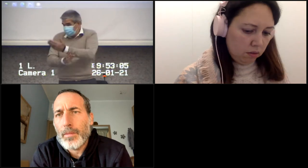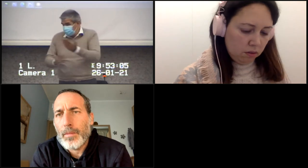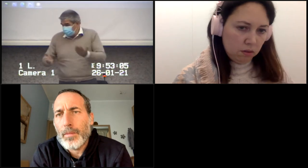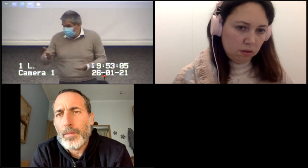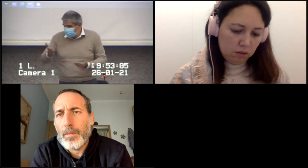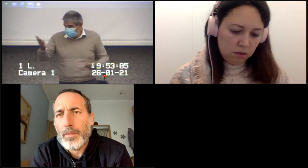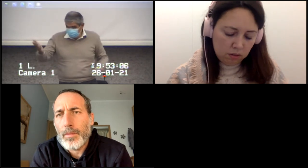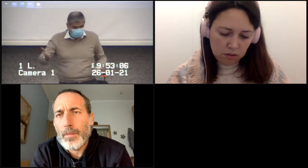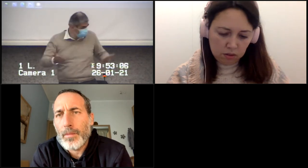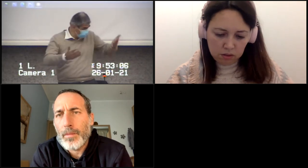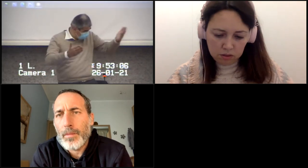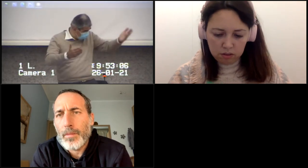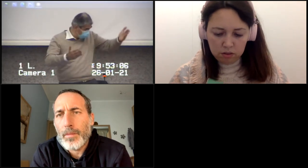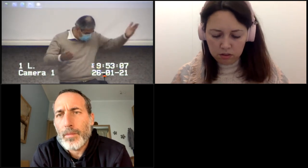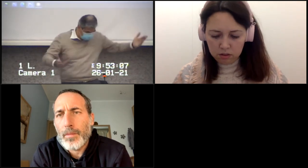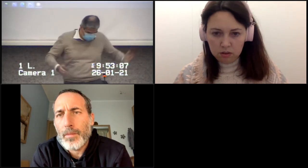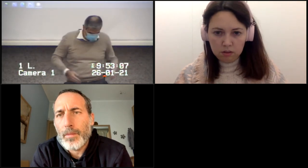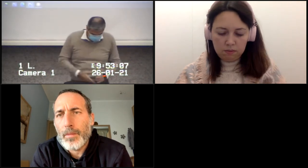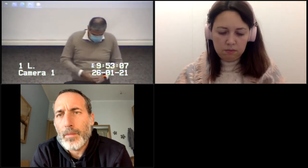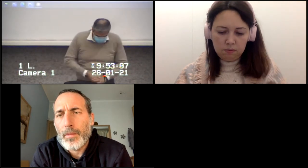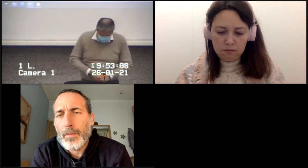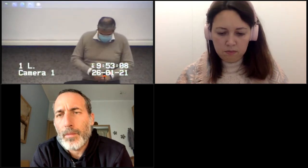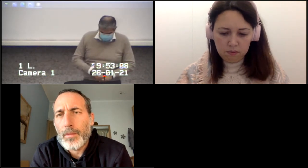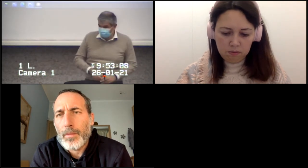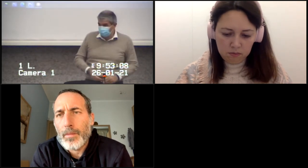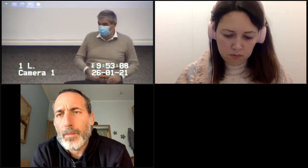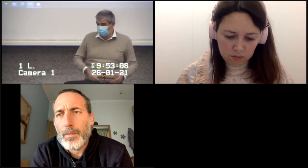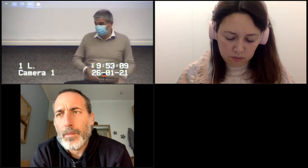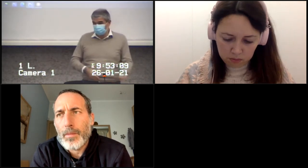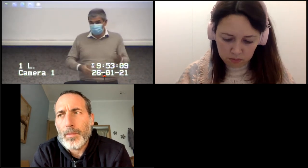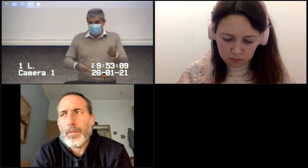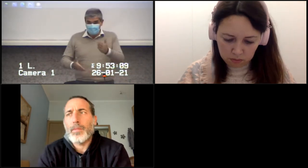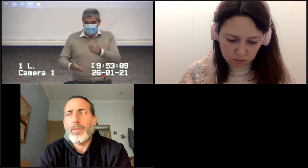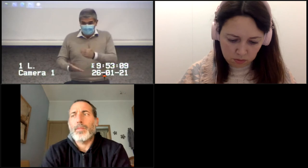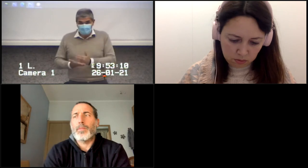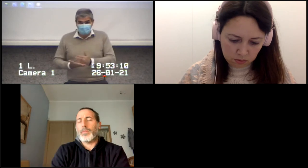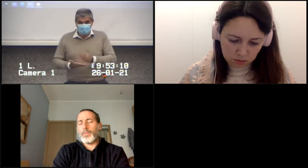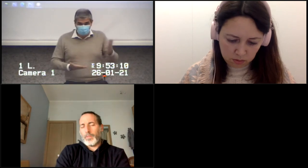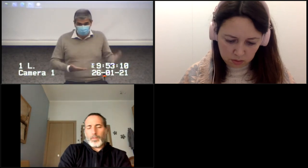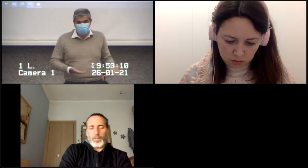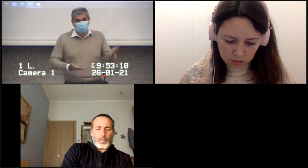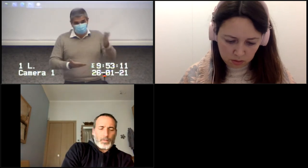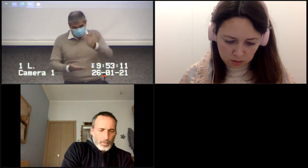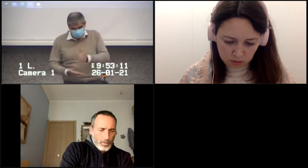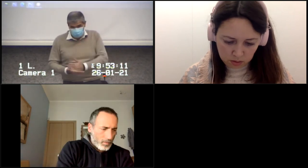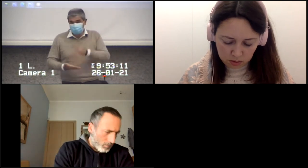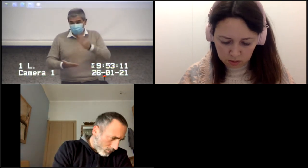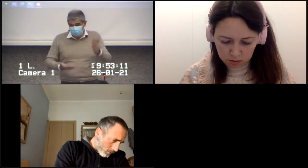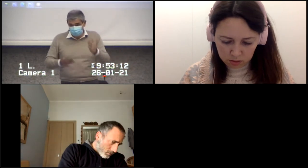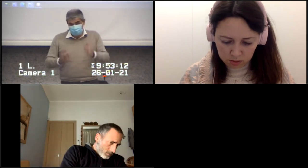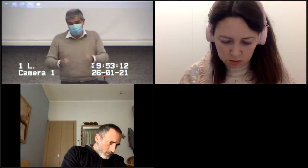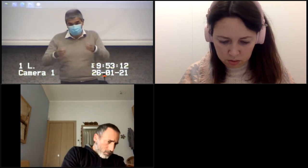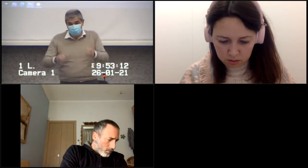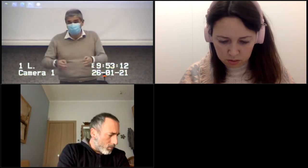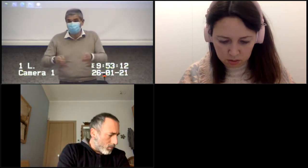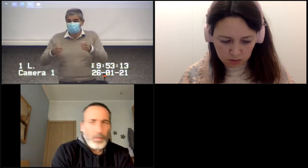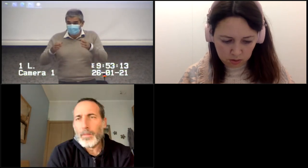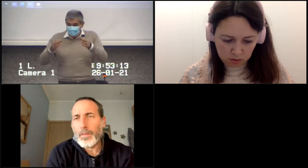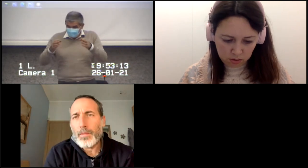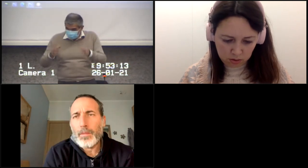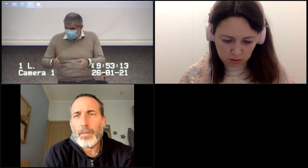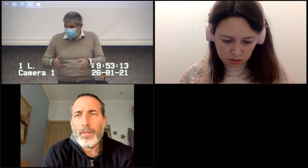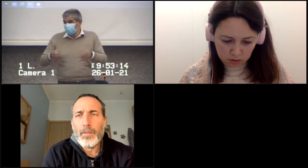ragiona esattamente in diametralmente opposto, e questo l'avevo anche già spiegato bene come funzionava il meccanismo in commissione, perché vi dimenticate sempre che sono